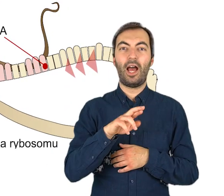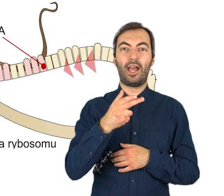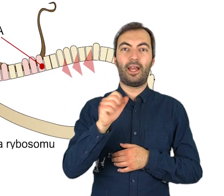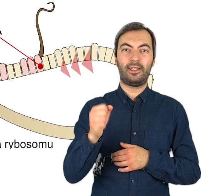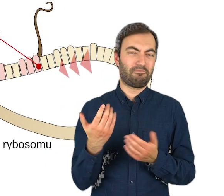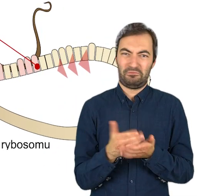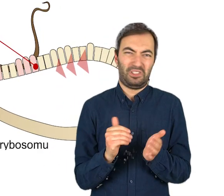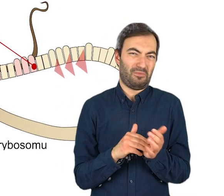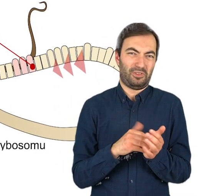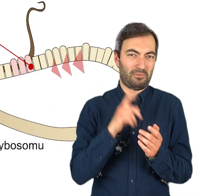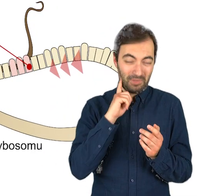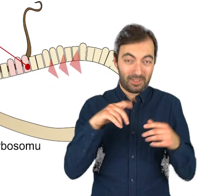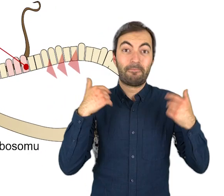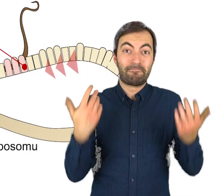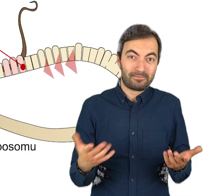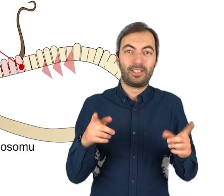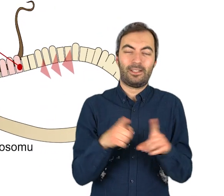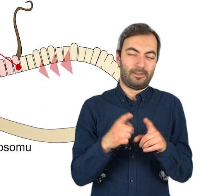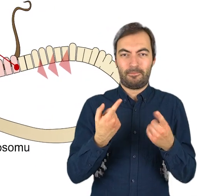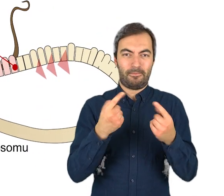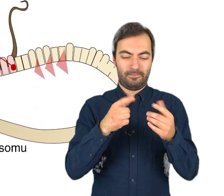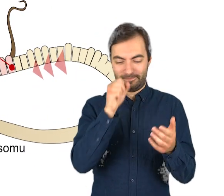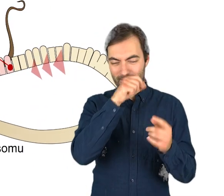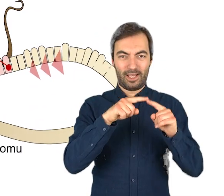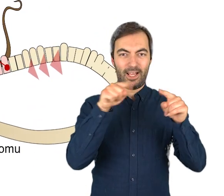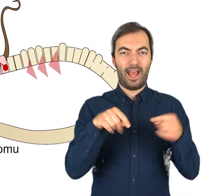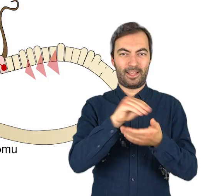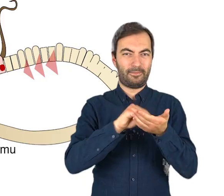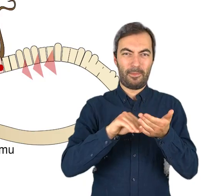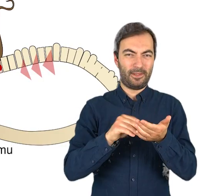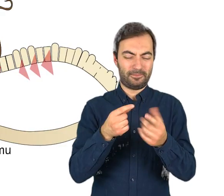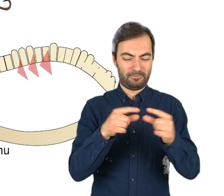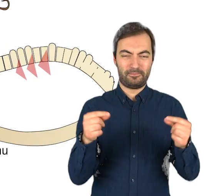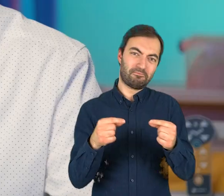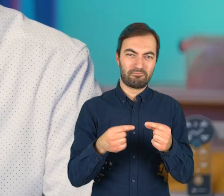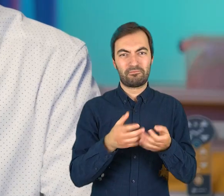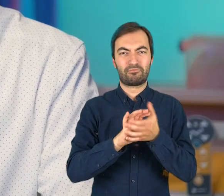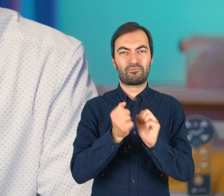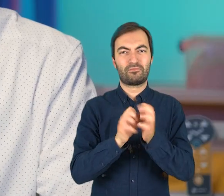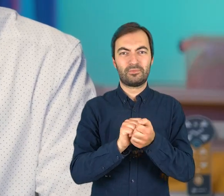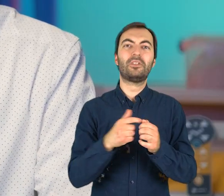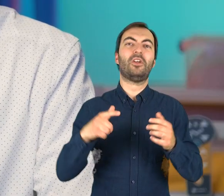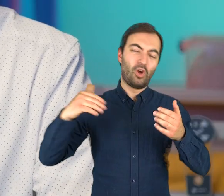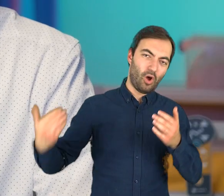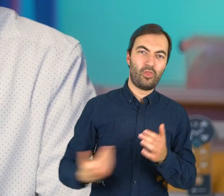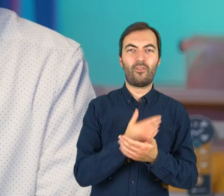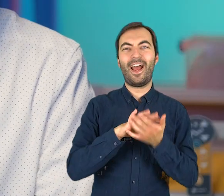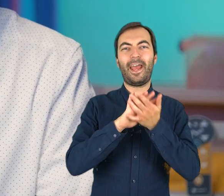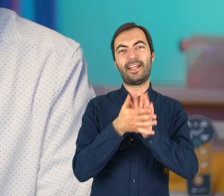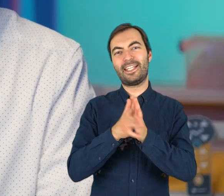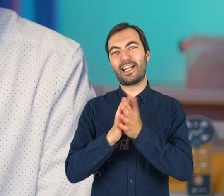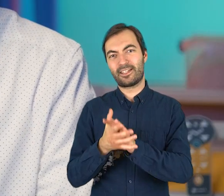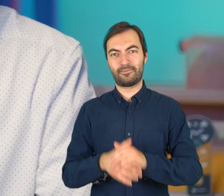zapisał nieistotne informacje, jest po prostu poddawane recyklingowi. System, który opisałem, jest w rzeczywistości